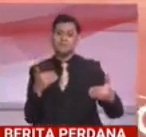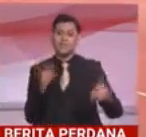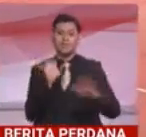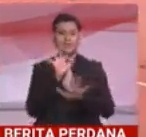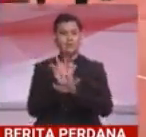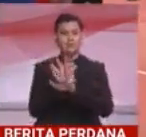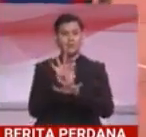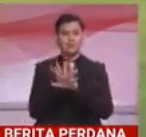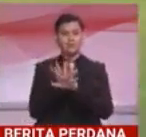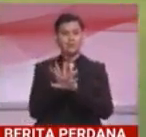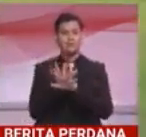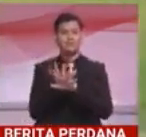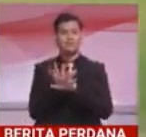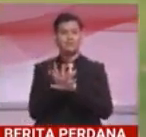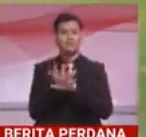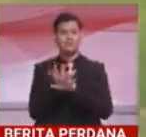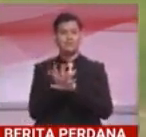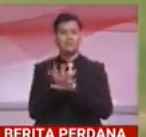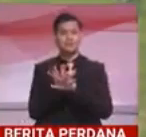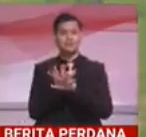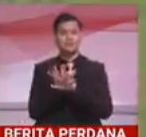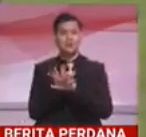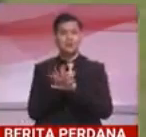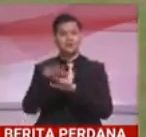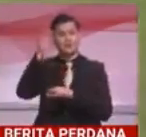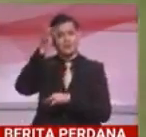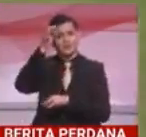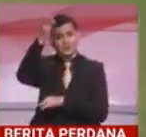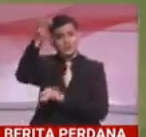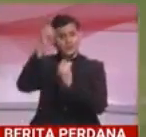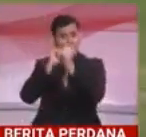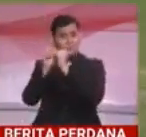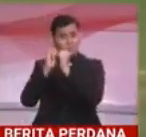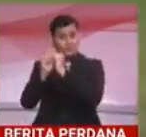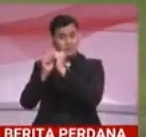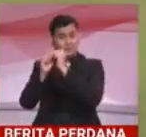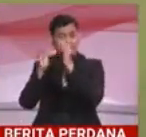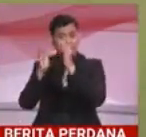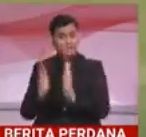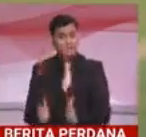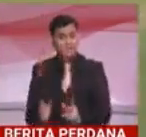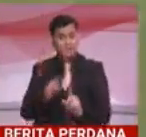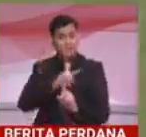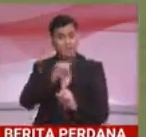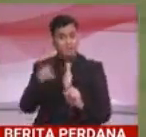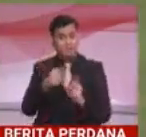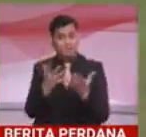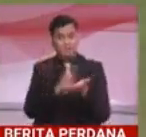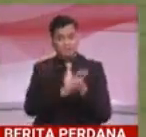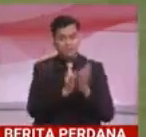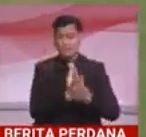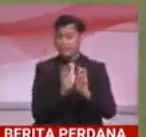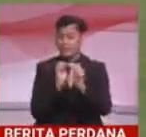ramai daripada bakal-bakal atlet, future atlet, bila mereka nak masuk atlet, dia akan ada